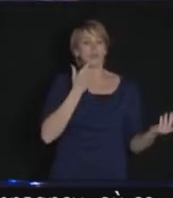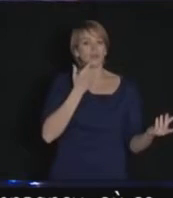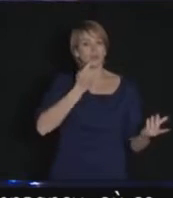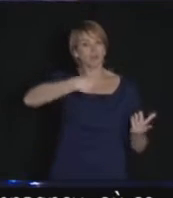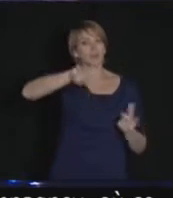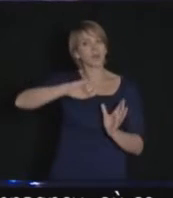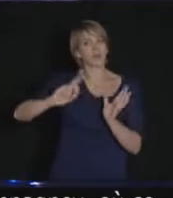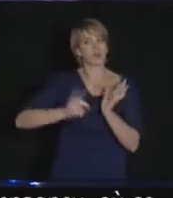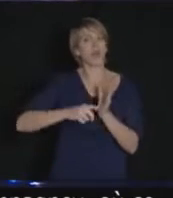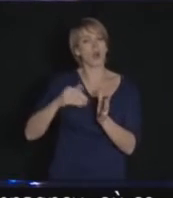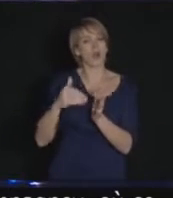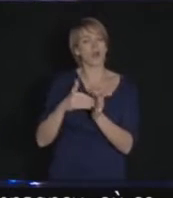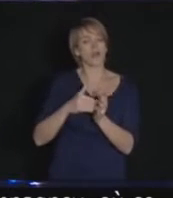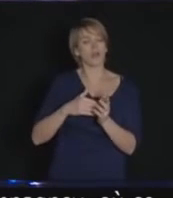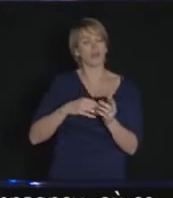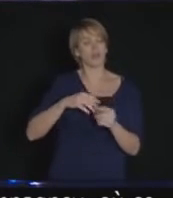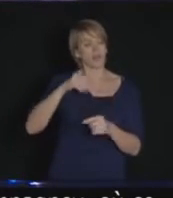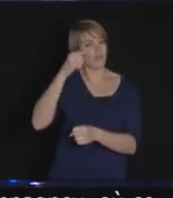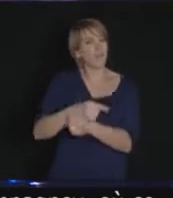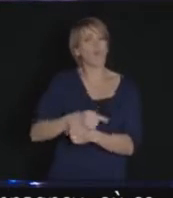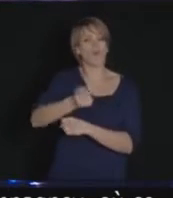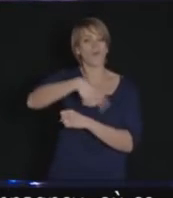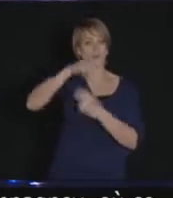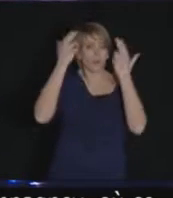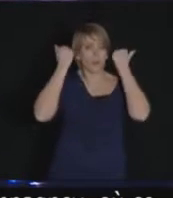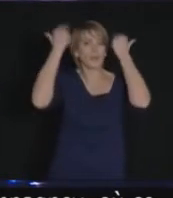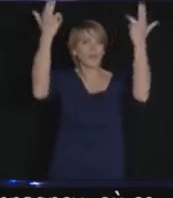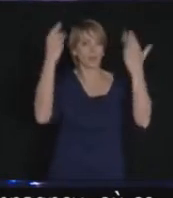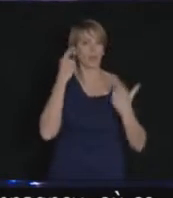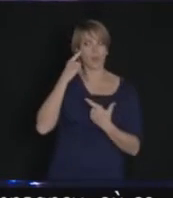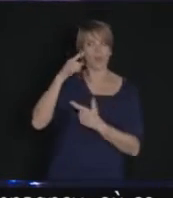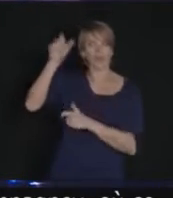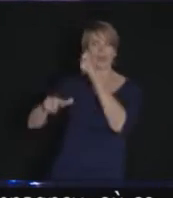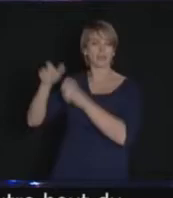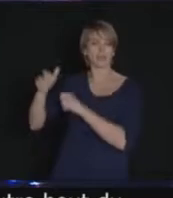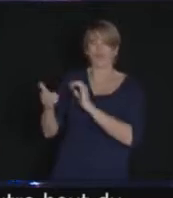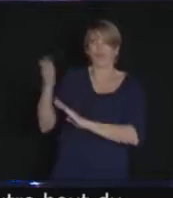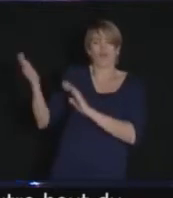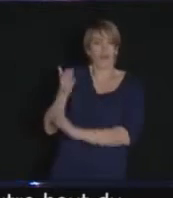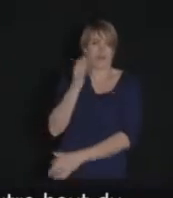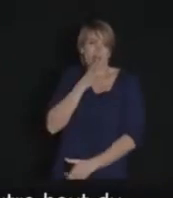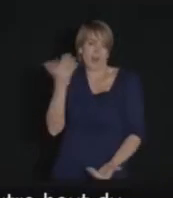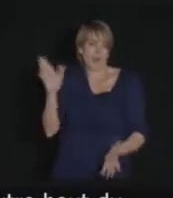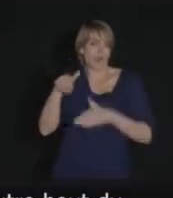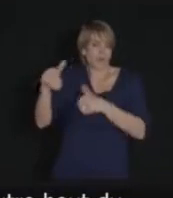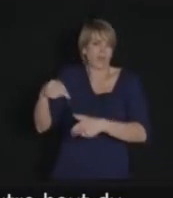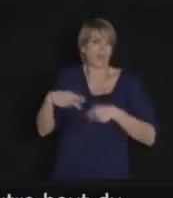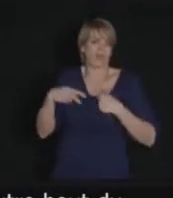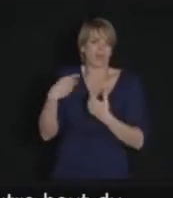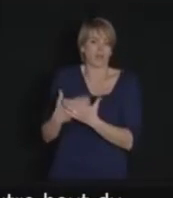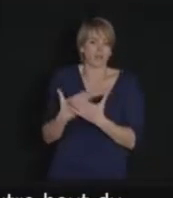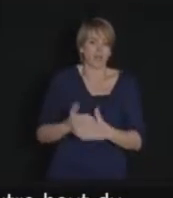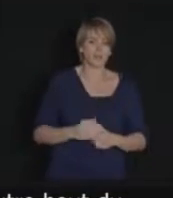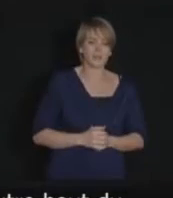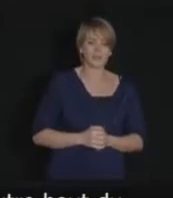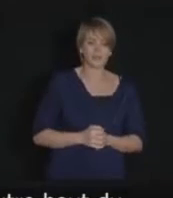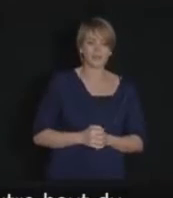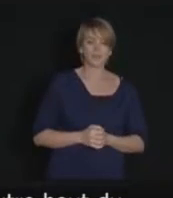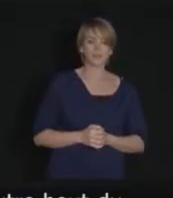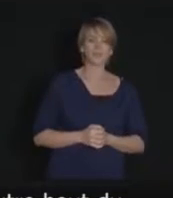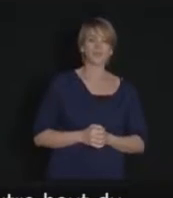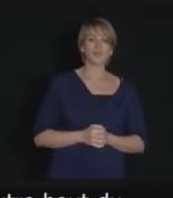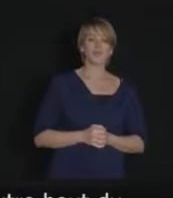avons tous un devoir d'insoumission aux réalités économiques qu'on prétend supérieures aux réalités humaines et à celles du cœur.